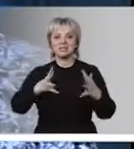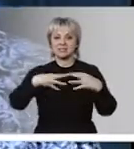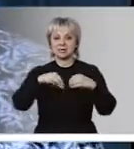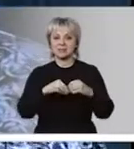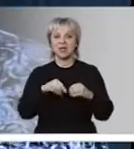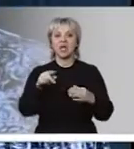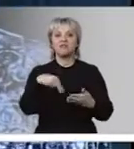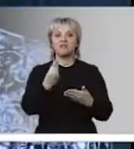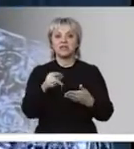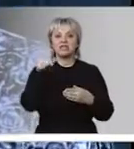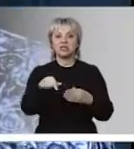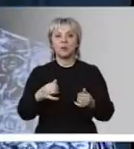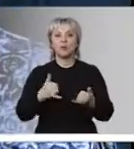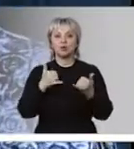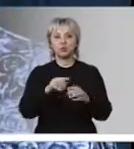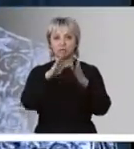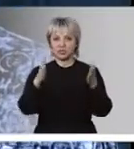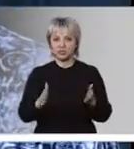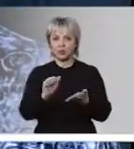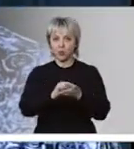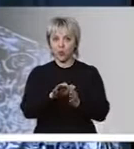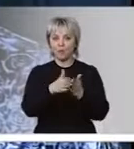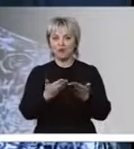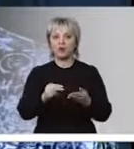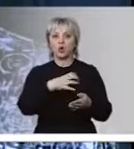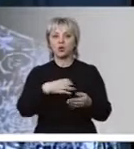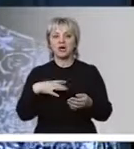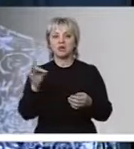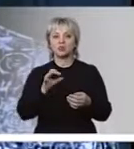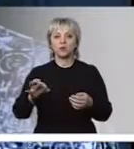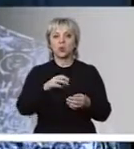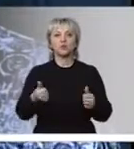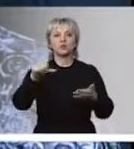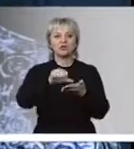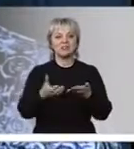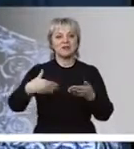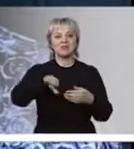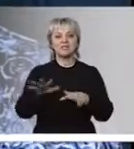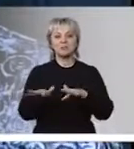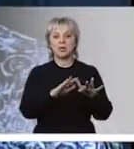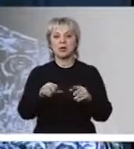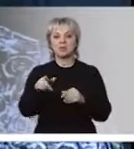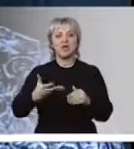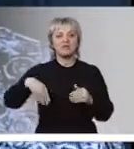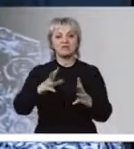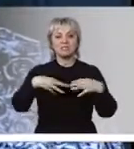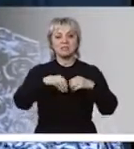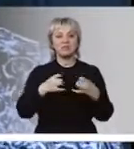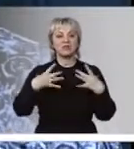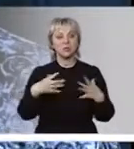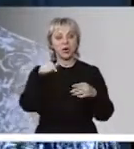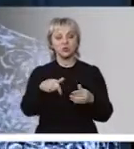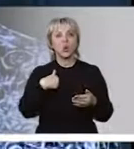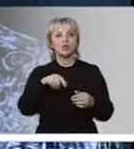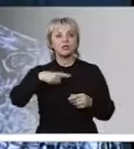семей, это выдача почетных дипломов губернатора Ростовской области, это участие их во всех мероприятиях, во всех семейных